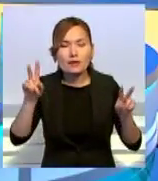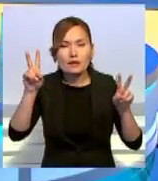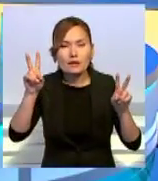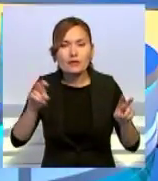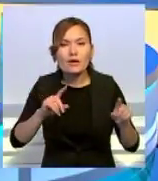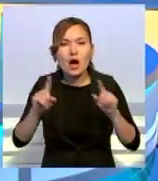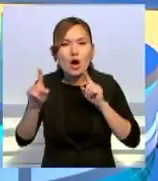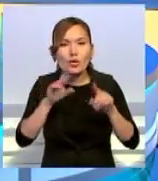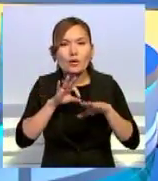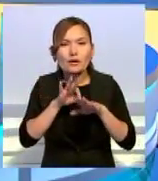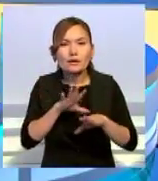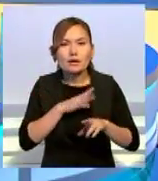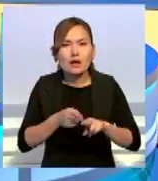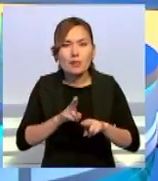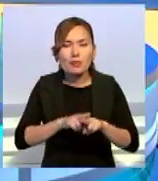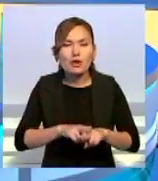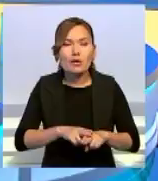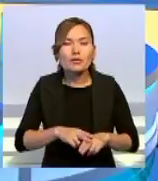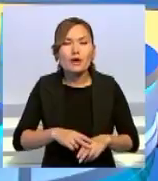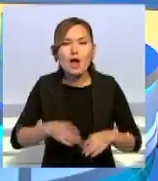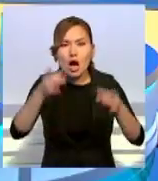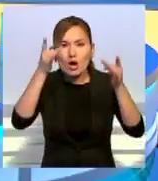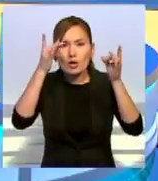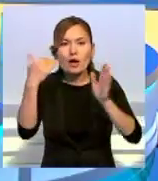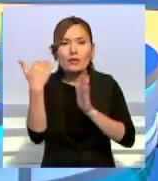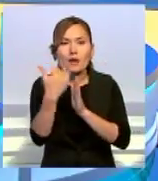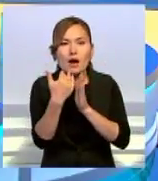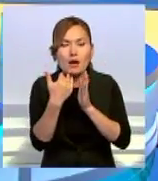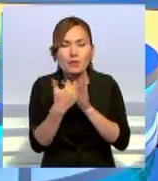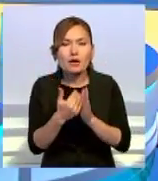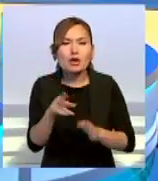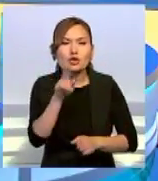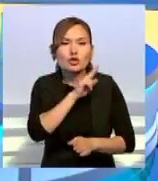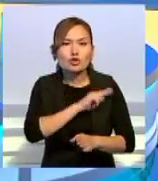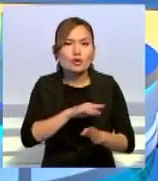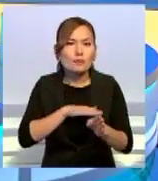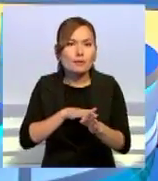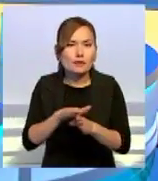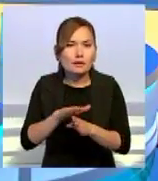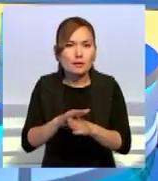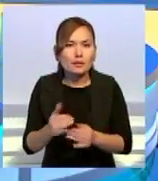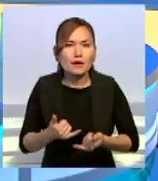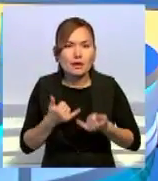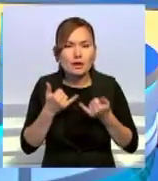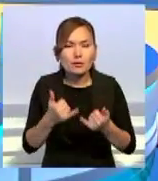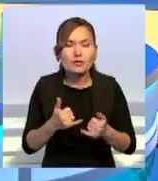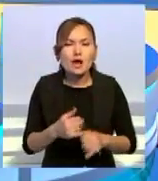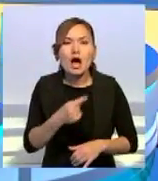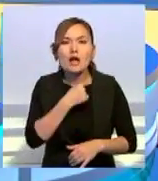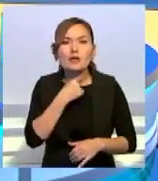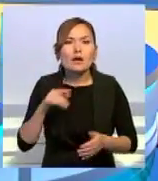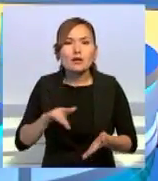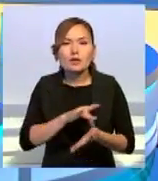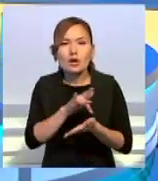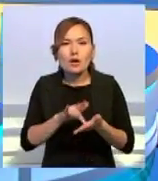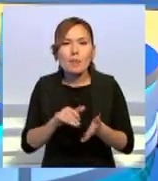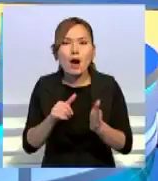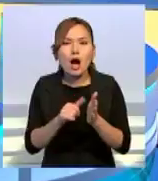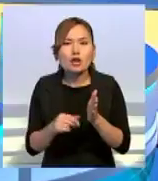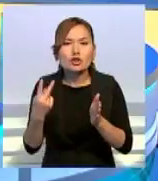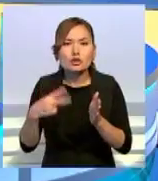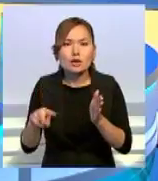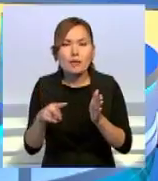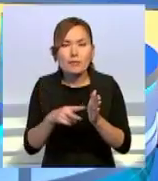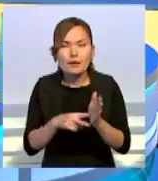өтті. Аталған шара рухани жаңғыру бағдарламасындағы басымдықтарды жүзеге асыруға арналды. Жетісу жерінде